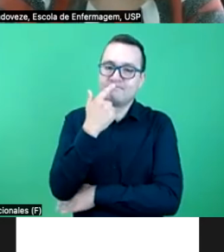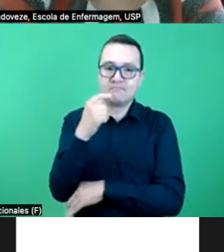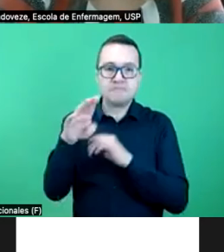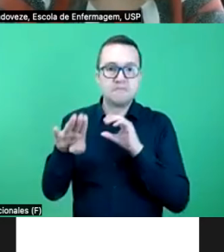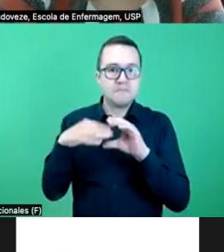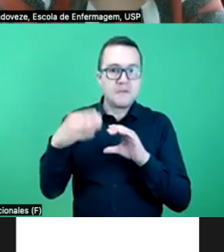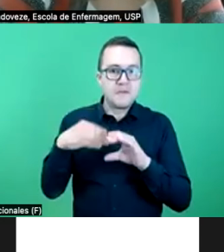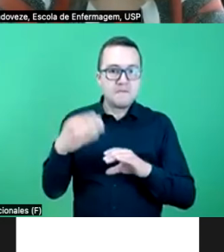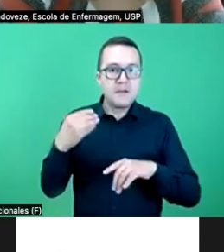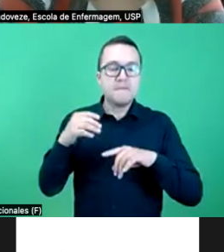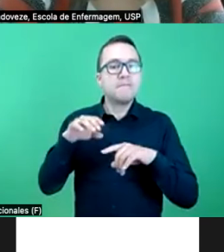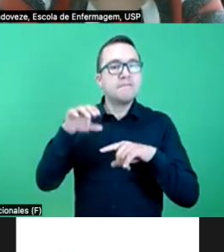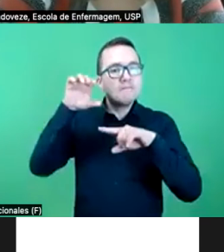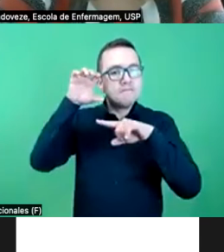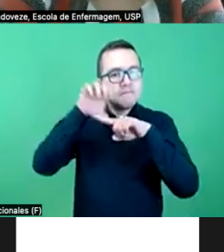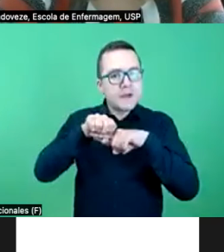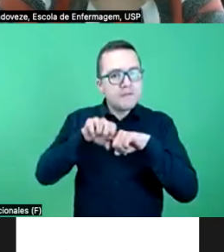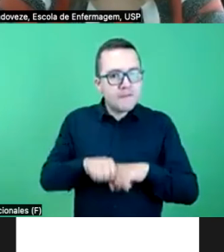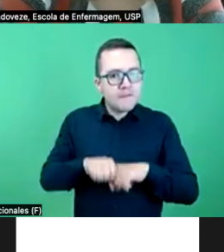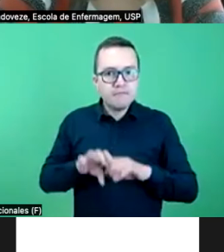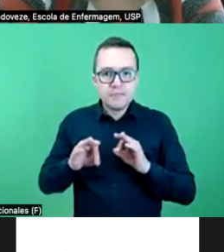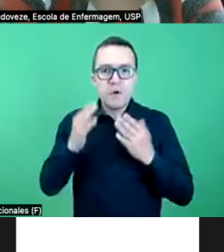Elle nous disait que